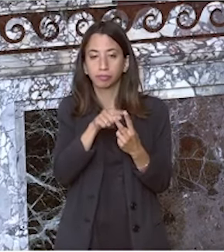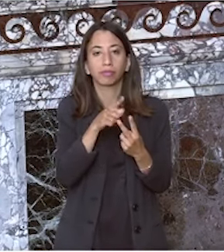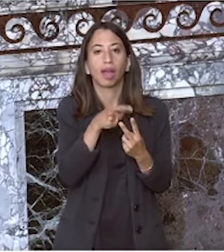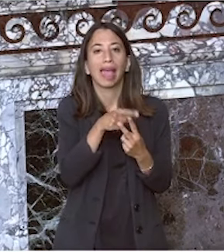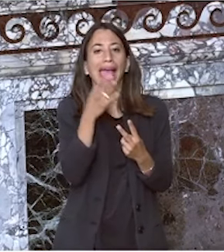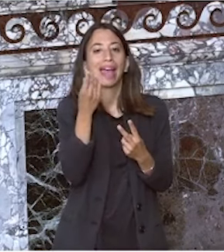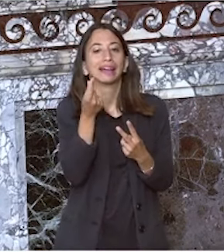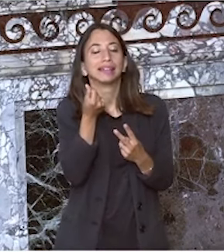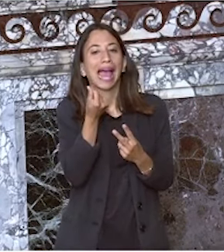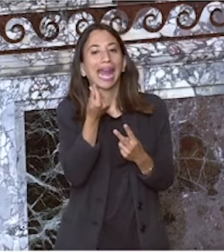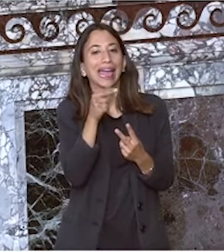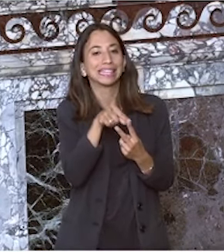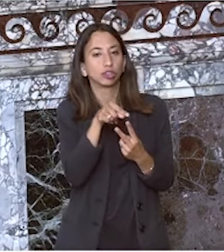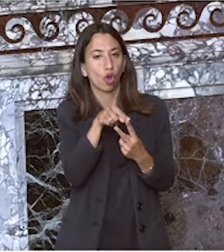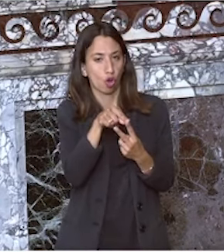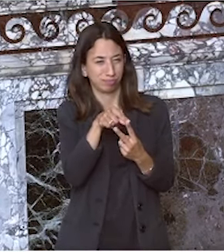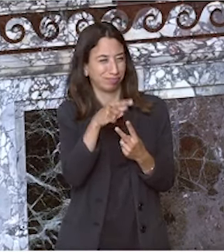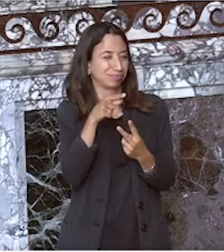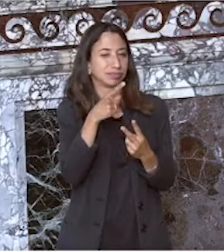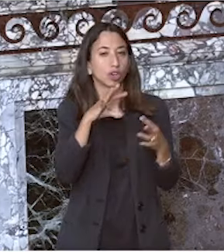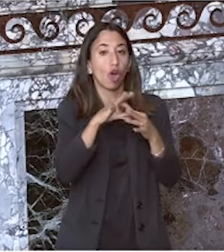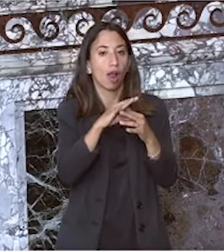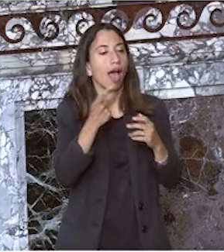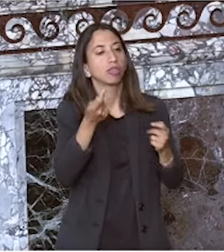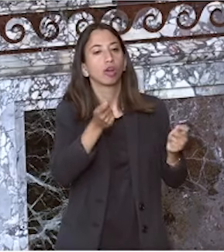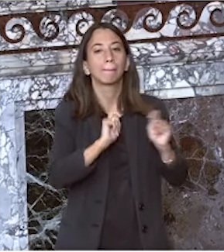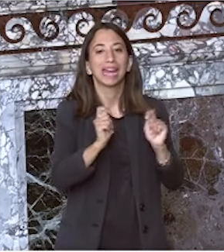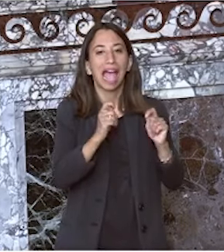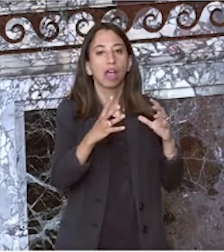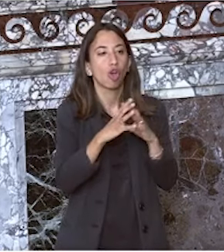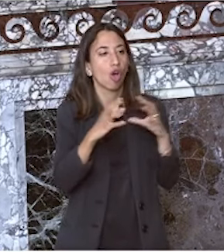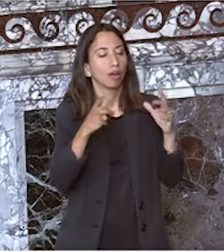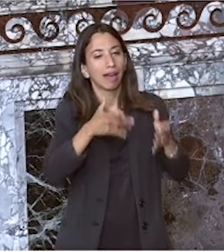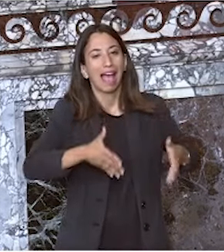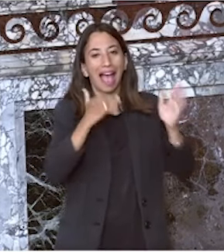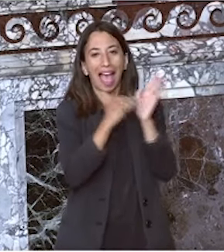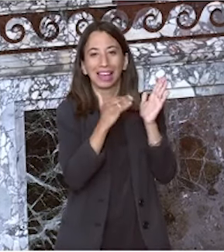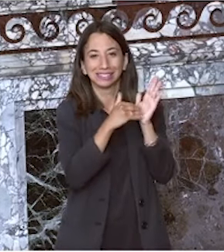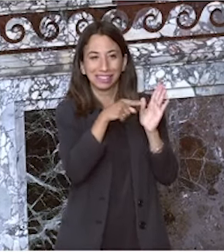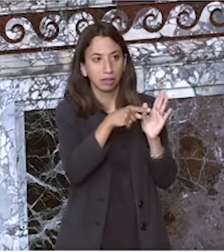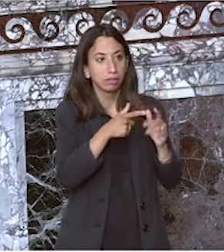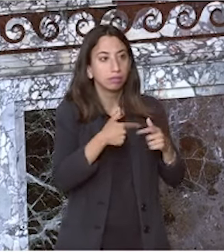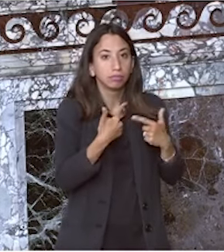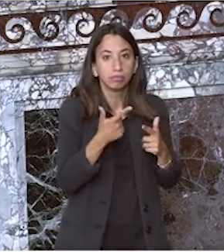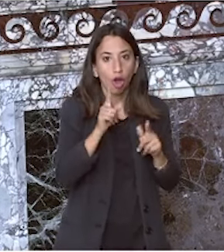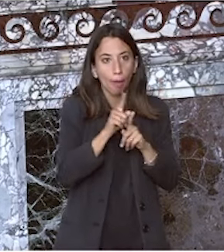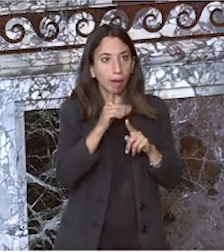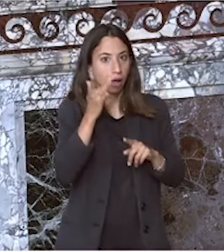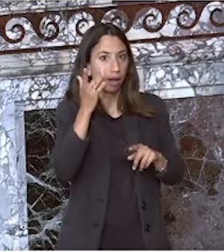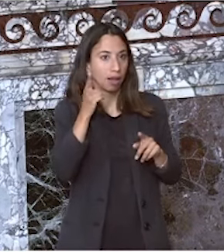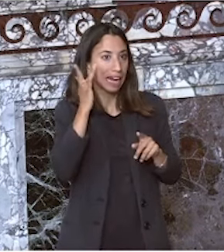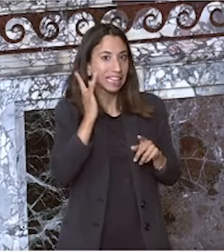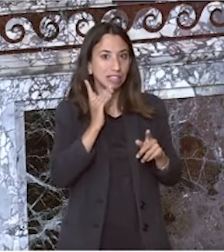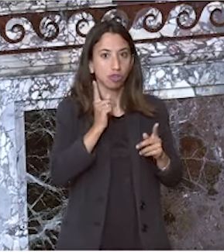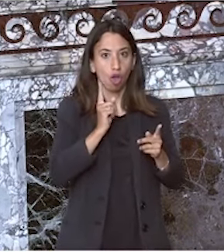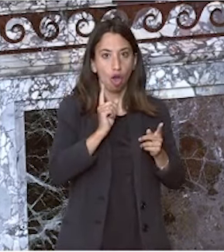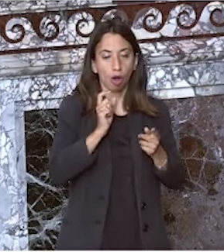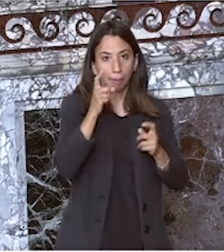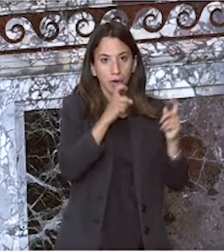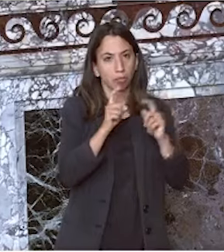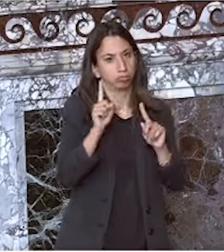credito. Il mercato immobiliare italiano non fornisce segnali preoccupanti analoghi a quelli che stanno emergendo per gli immobili